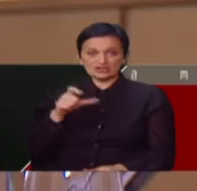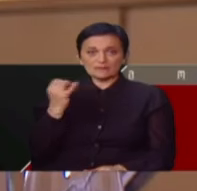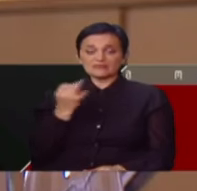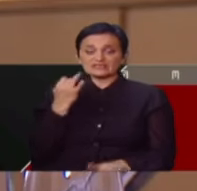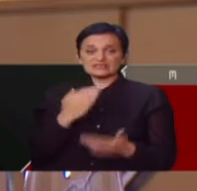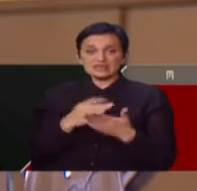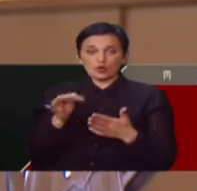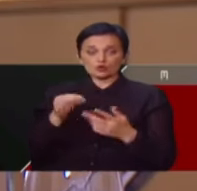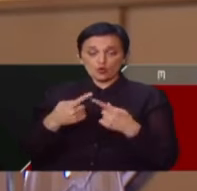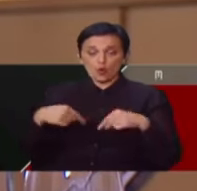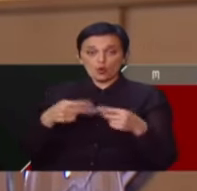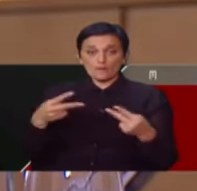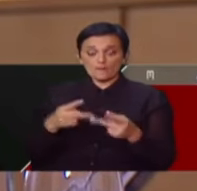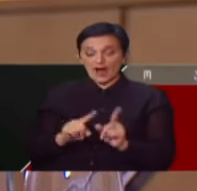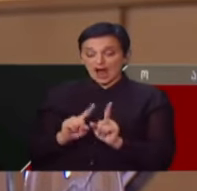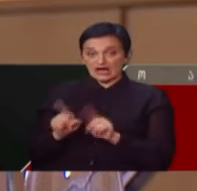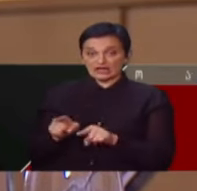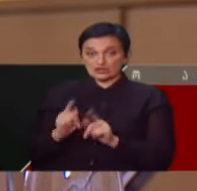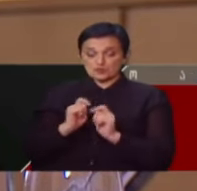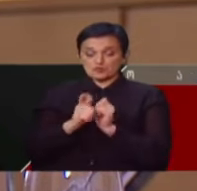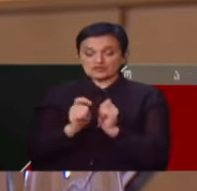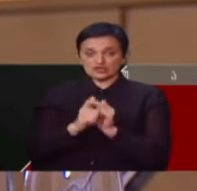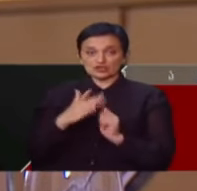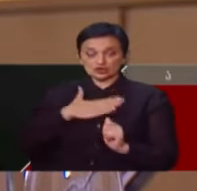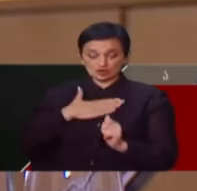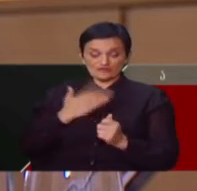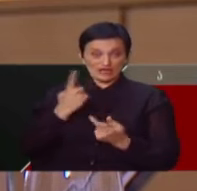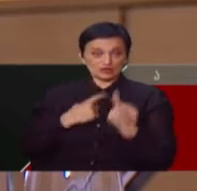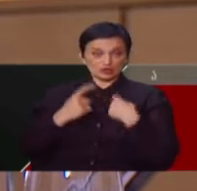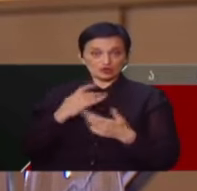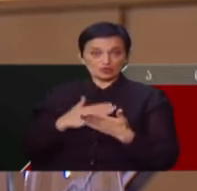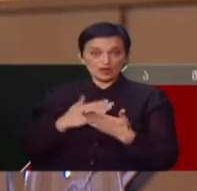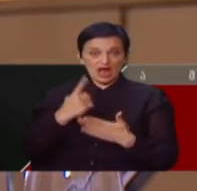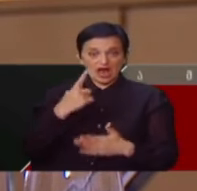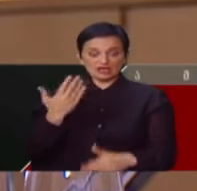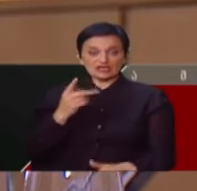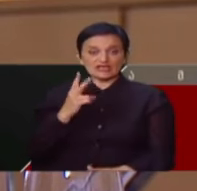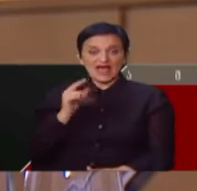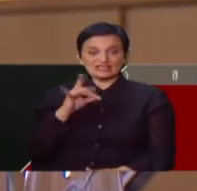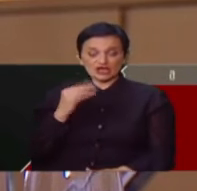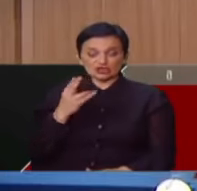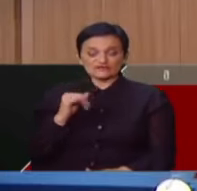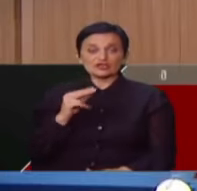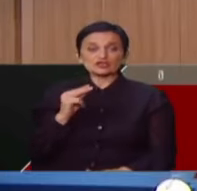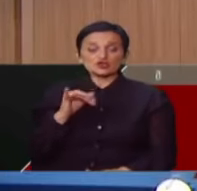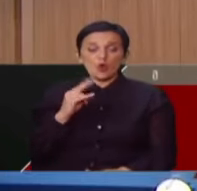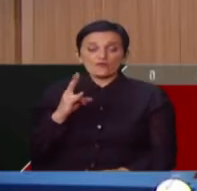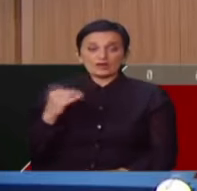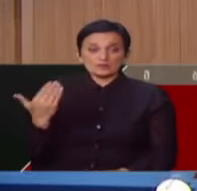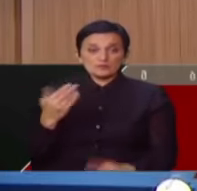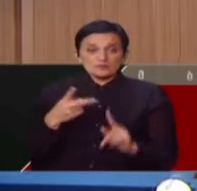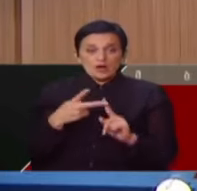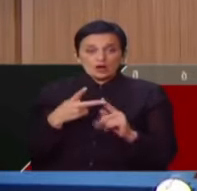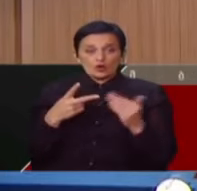საინტერესოა, რომ ეს ორგანიზაცია პარალელურ რეჟიმში ფინანსდება ჩვენი ინფორმაციით, ერთი მხრივ გეზერაშვილი დიმა ჩიქოვანის მხრიდან და